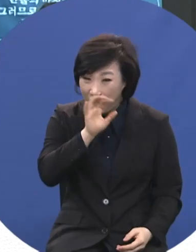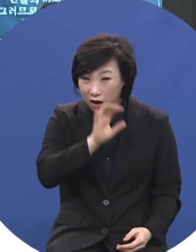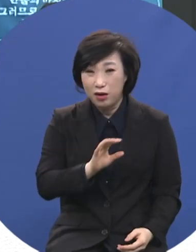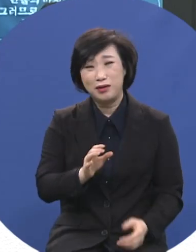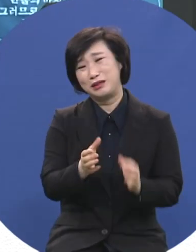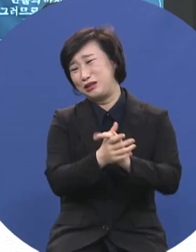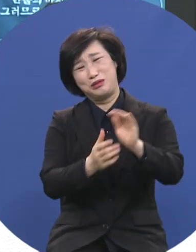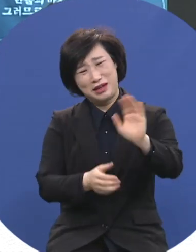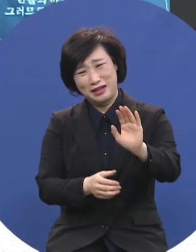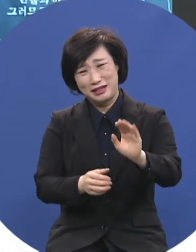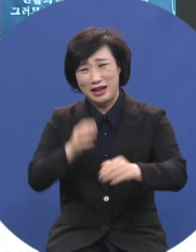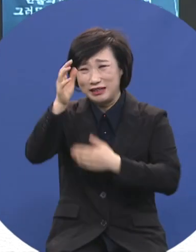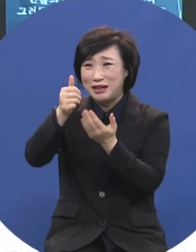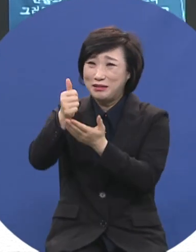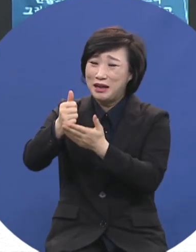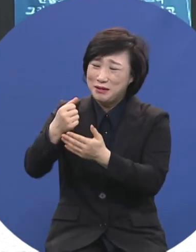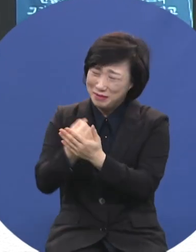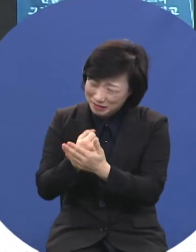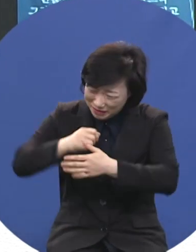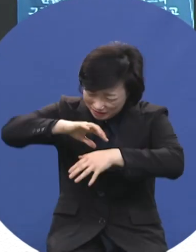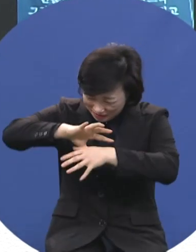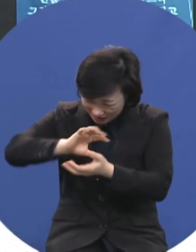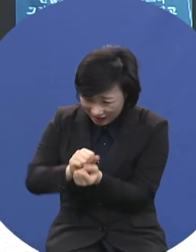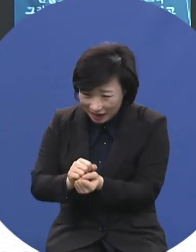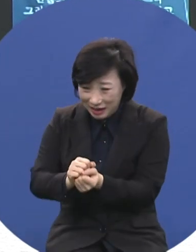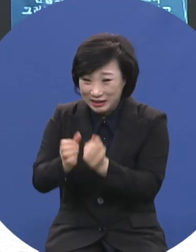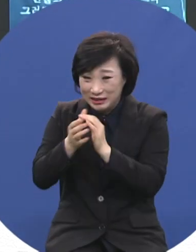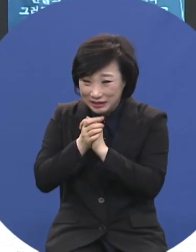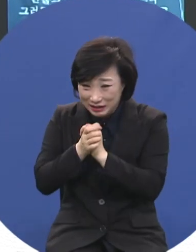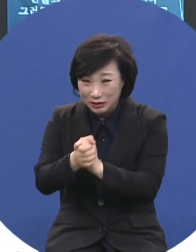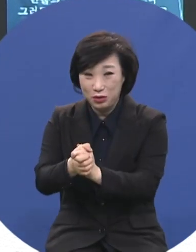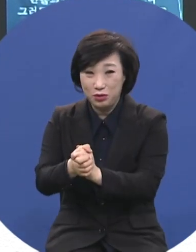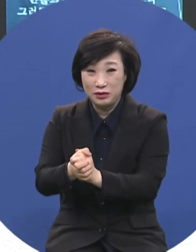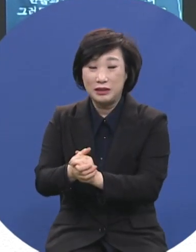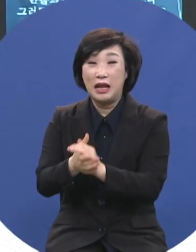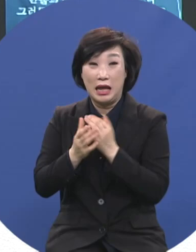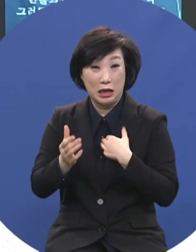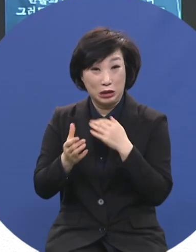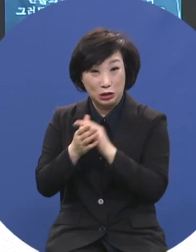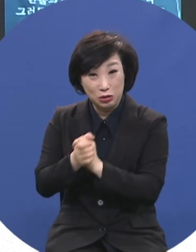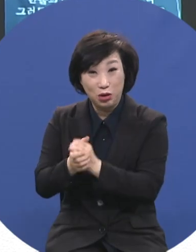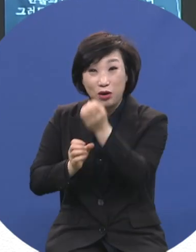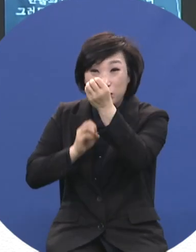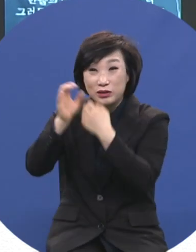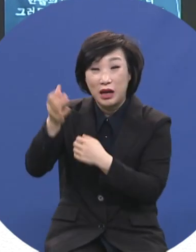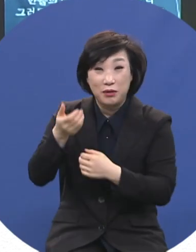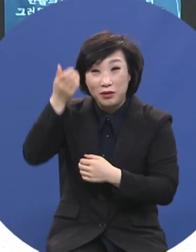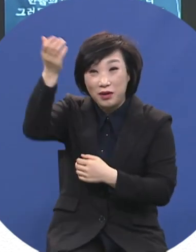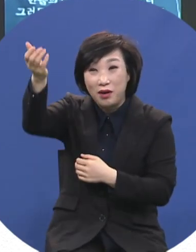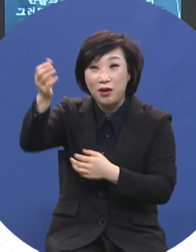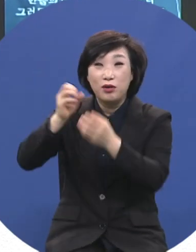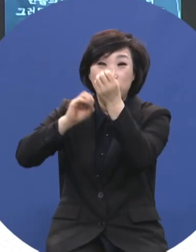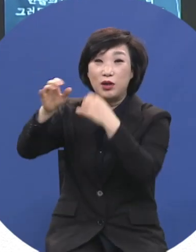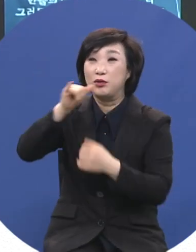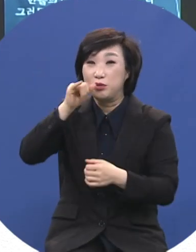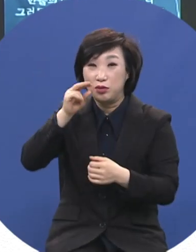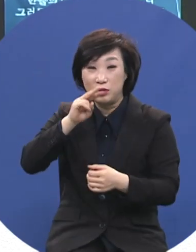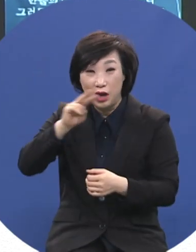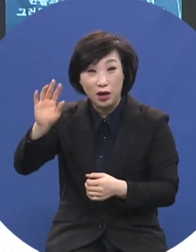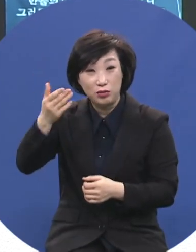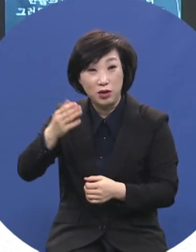하나님께 애절하게 부탁해서 내 기도가 올라가서 주님이 듣고 응답해야 기도지 흥을대는 건